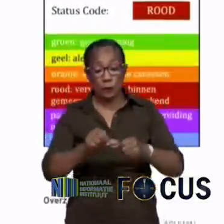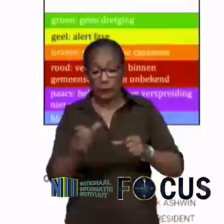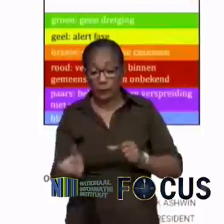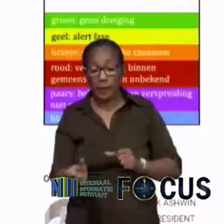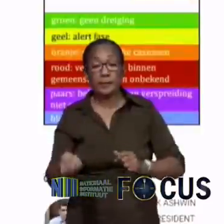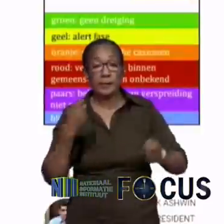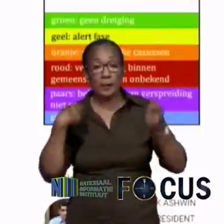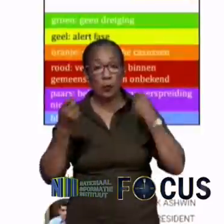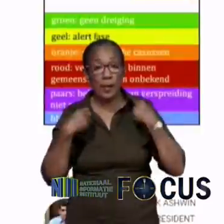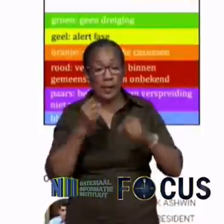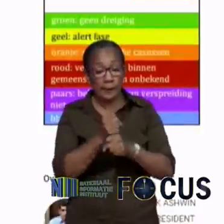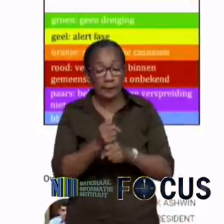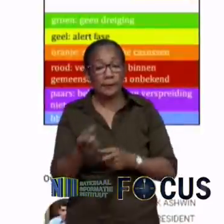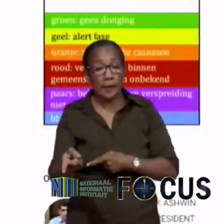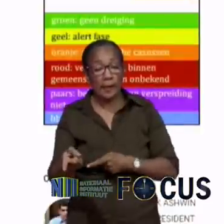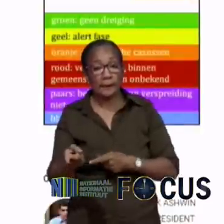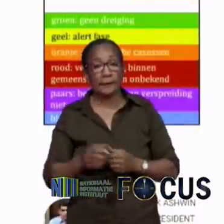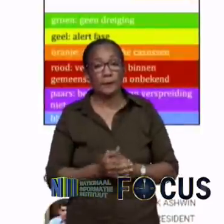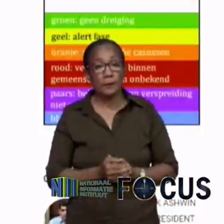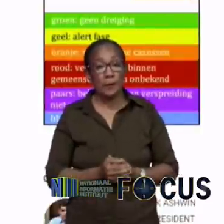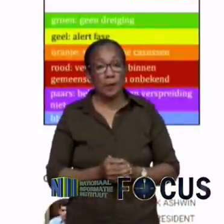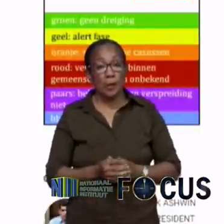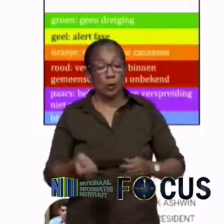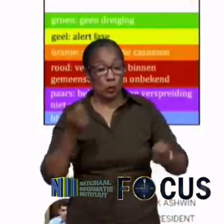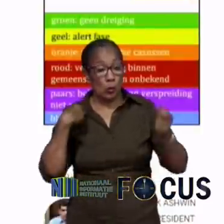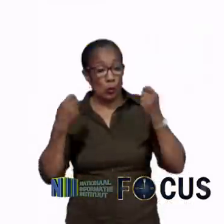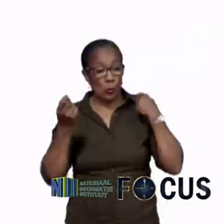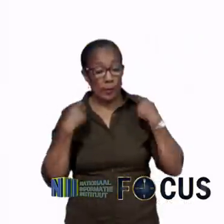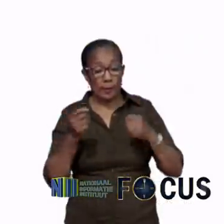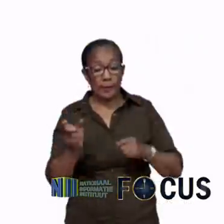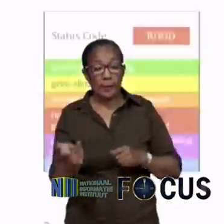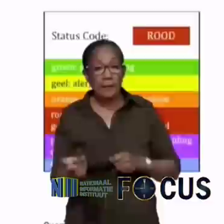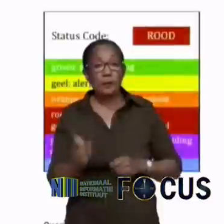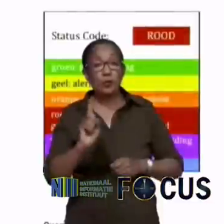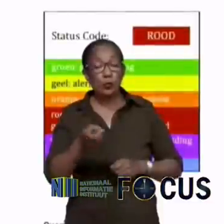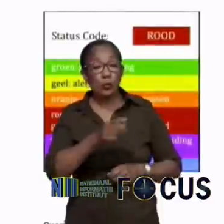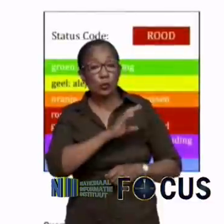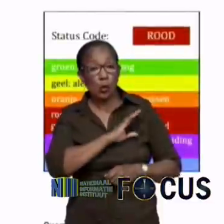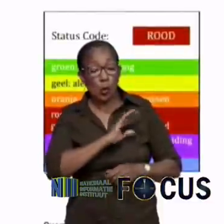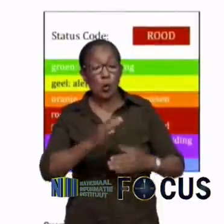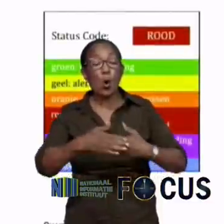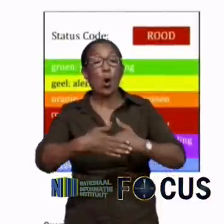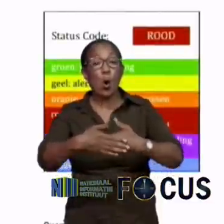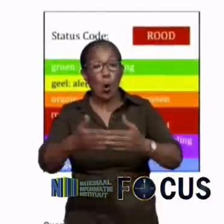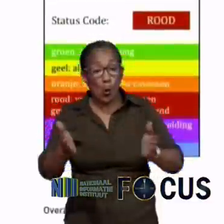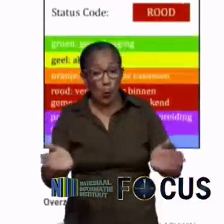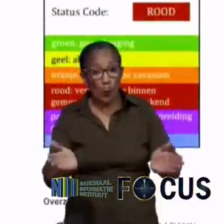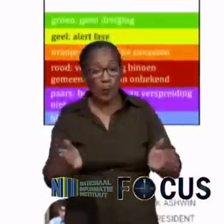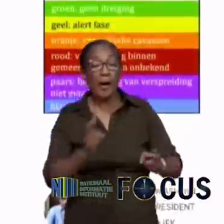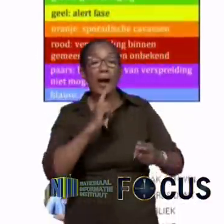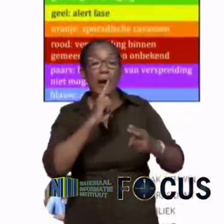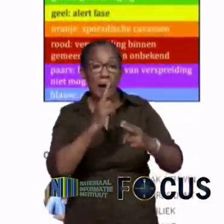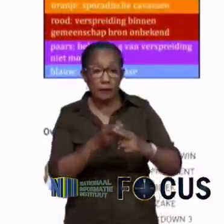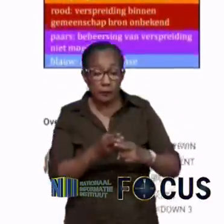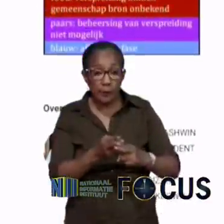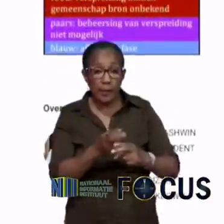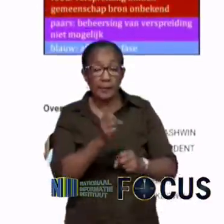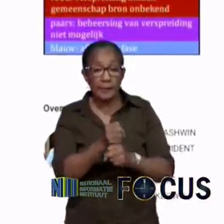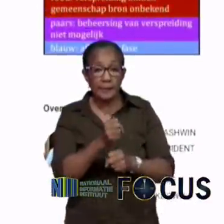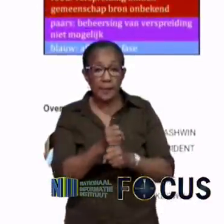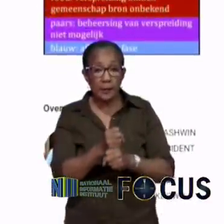in de winkels al daar. De winkeliers moeten zoveel als mogelijk ook open blijven. En afgesproken is met